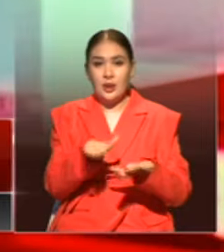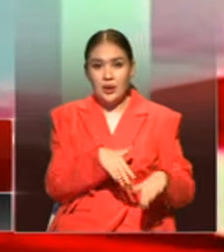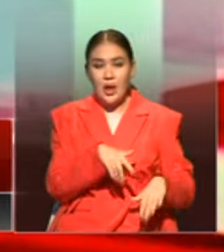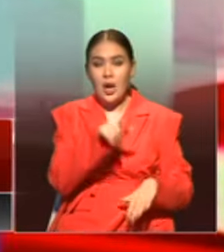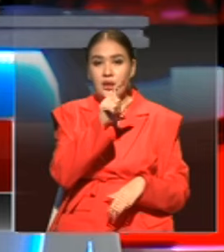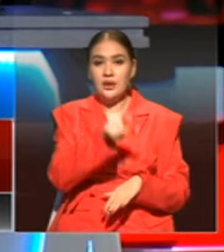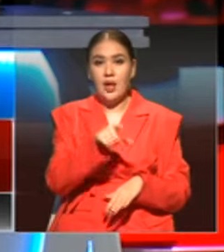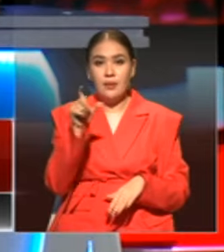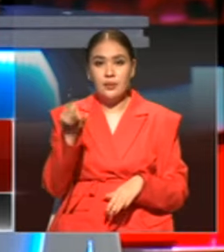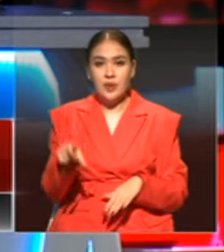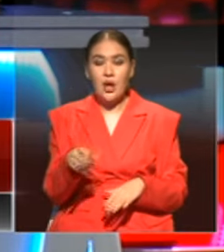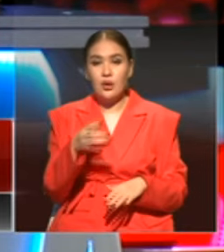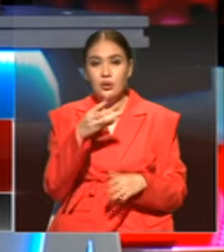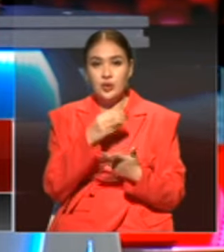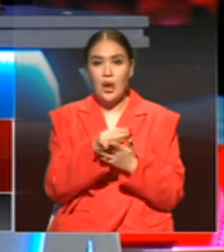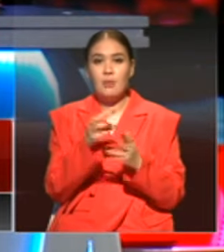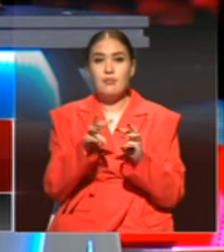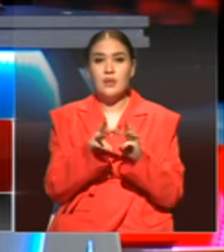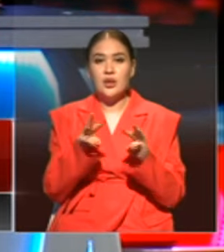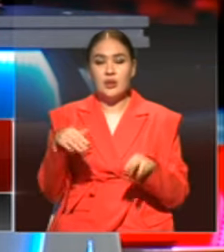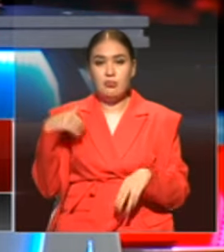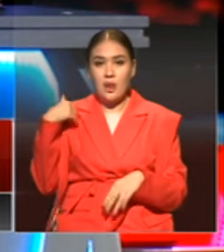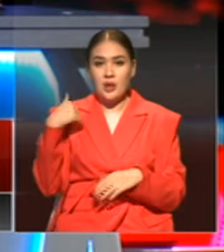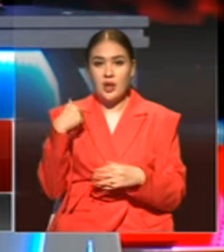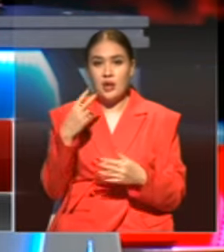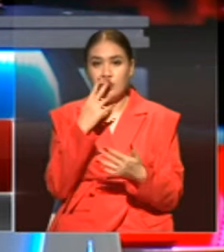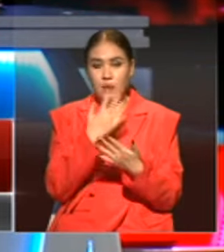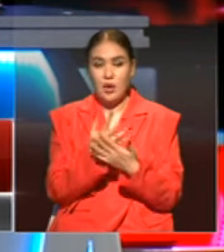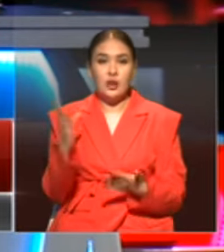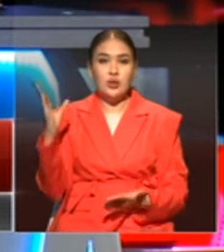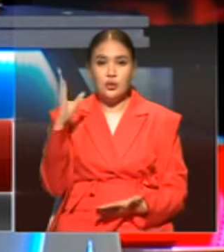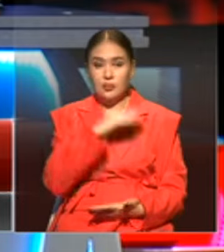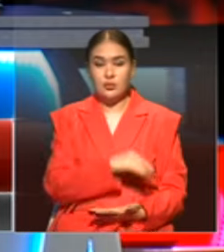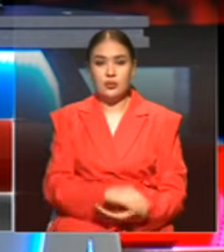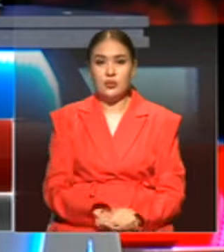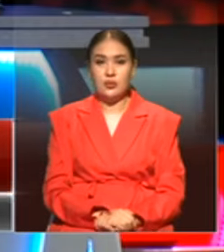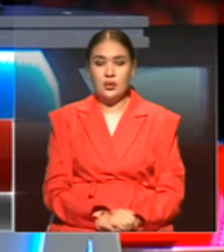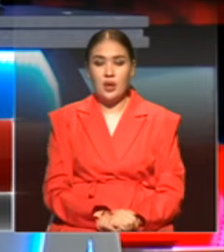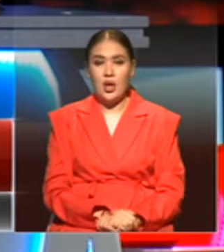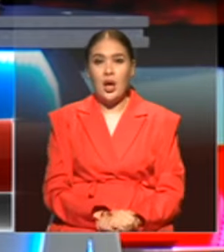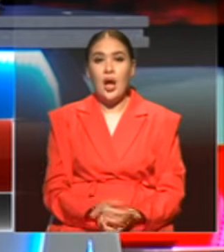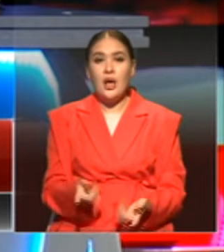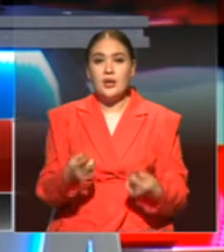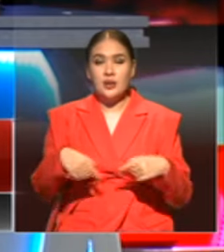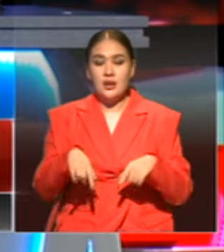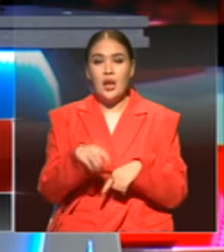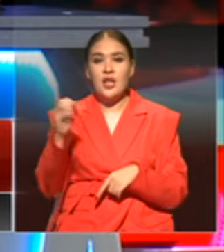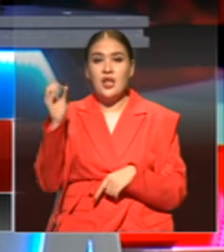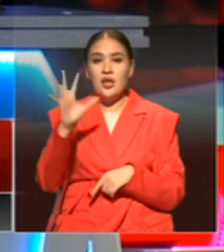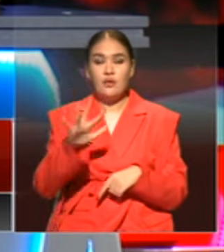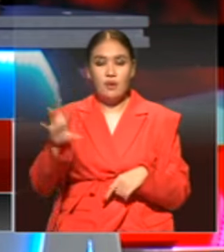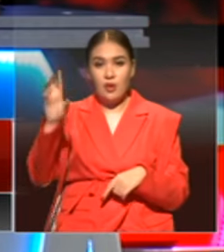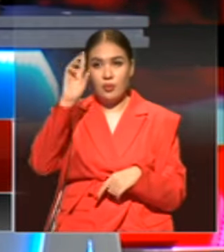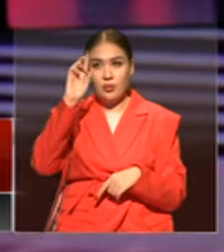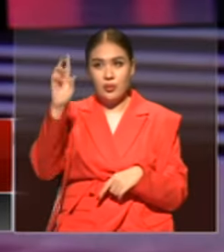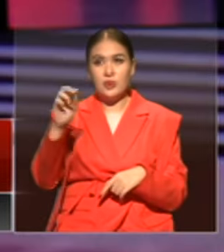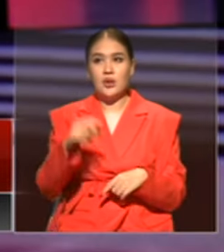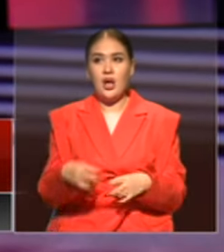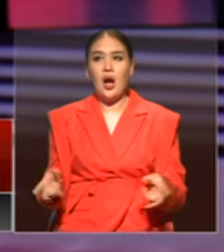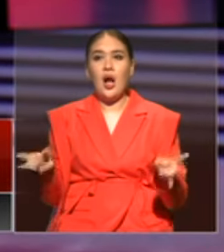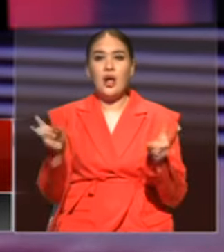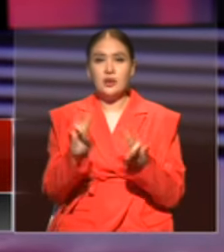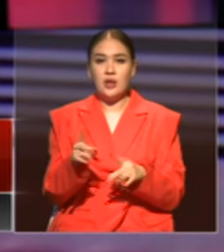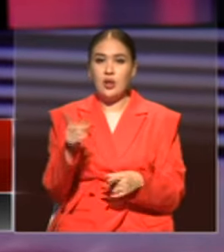заводтар кейін әкелген инвесторларға пайда келе бастайды. Мысалы, қазір жаңағы біз айтқан Норвегия сырттан Еуропа елдерінен қалдықтарды өздеріне